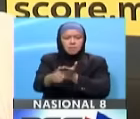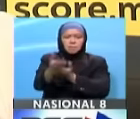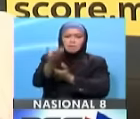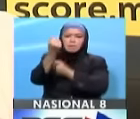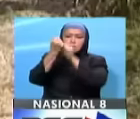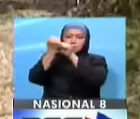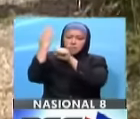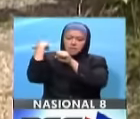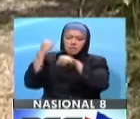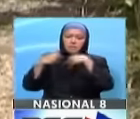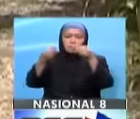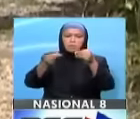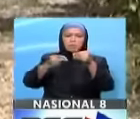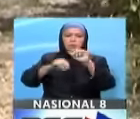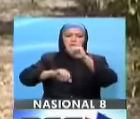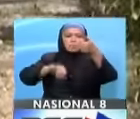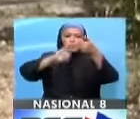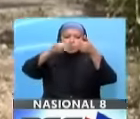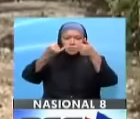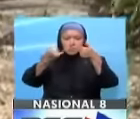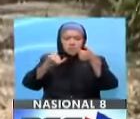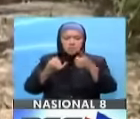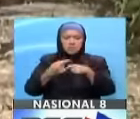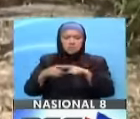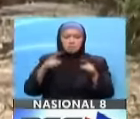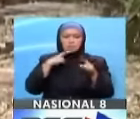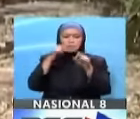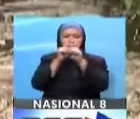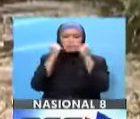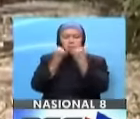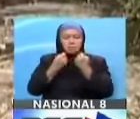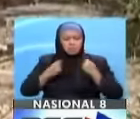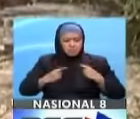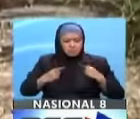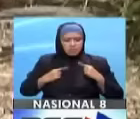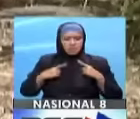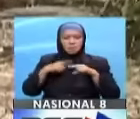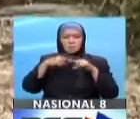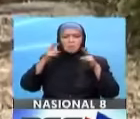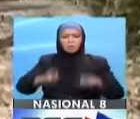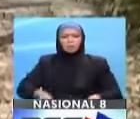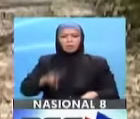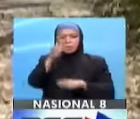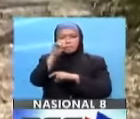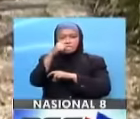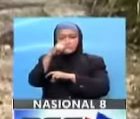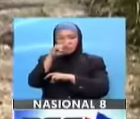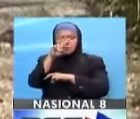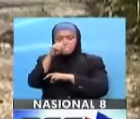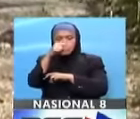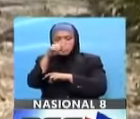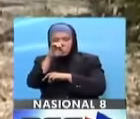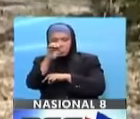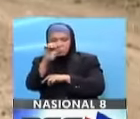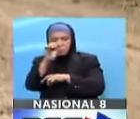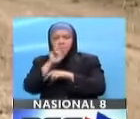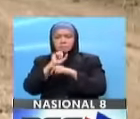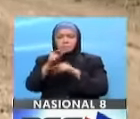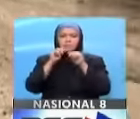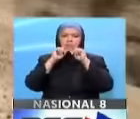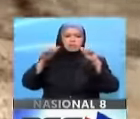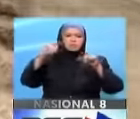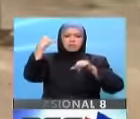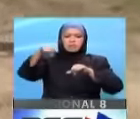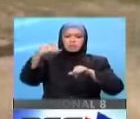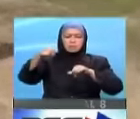million. Syarikat swasta Human Voyage sebelum ini mengumumkan pembatalan penganjuran LIMBC kerana tidak